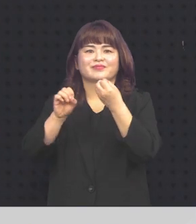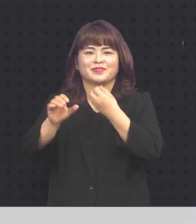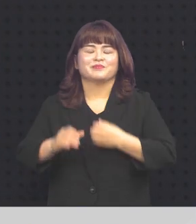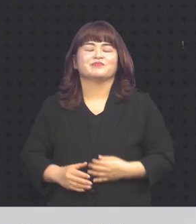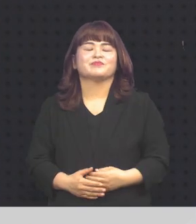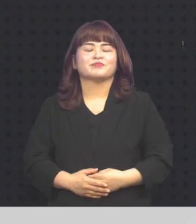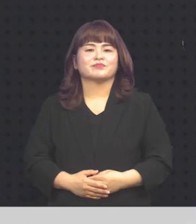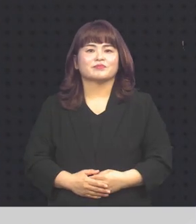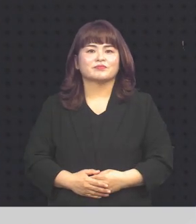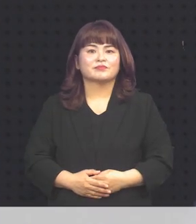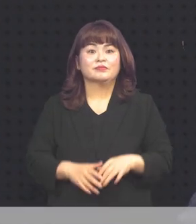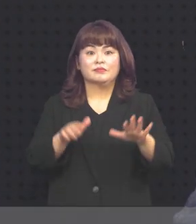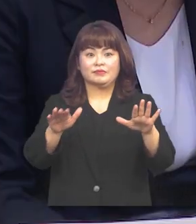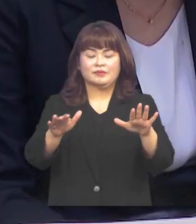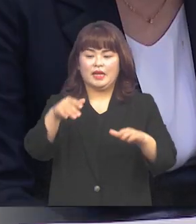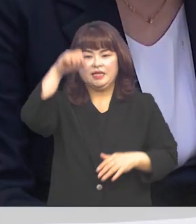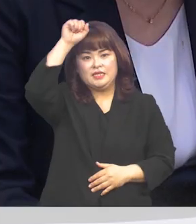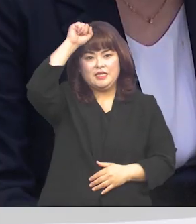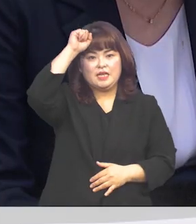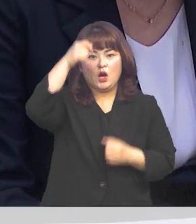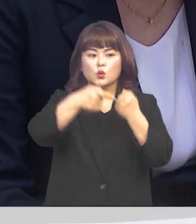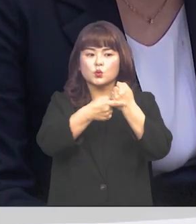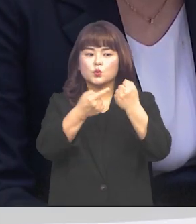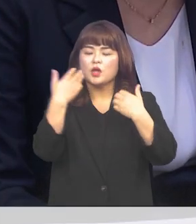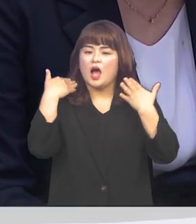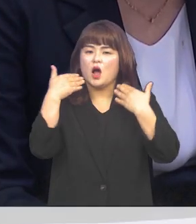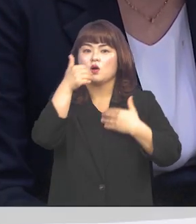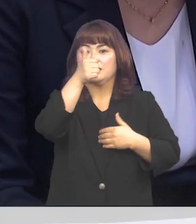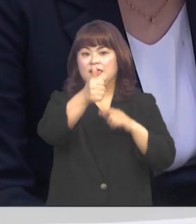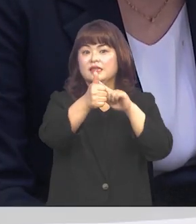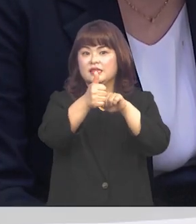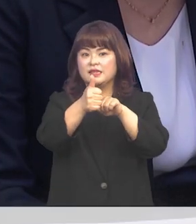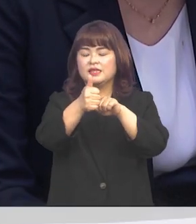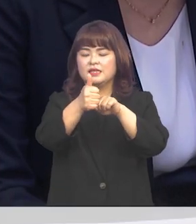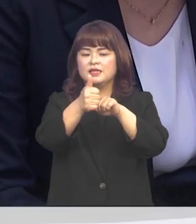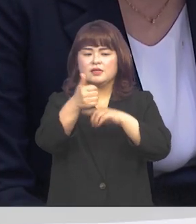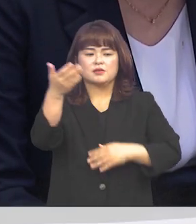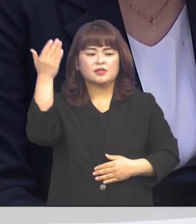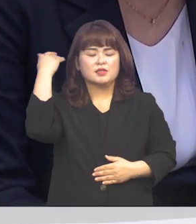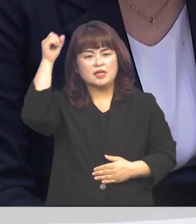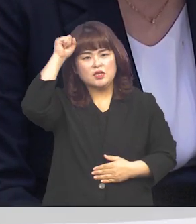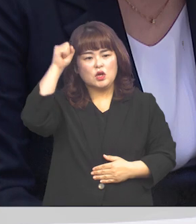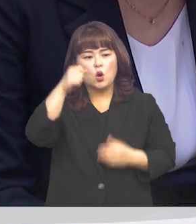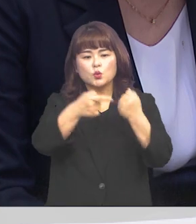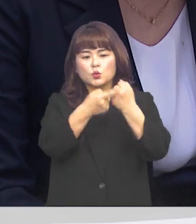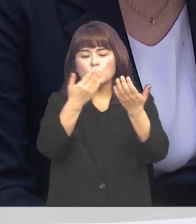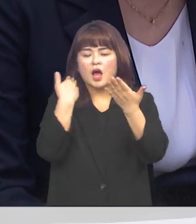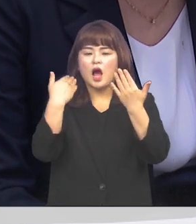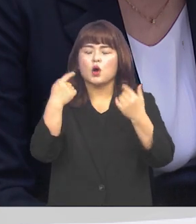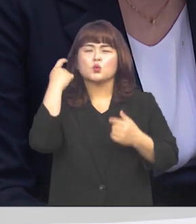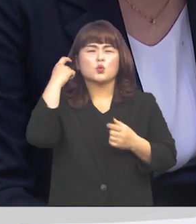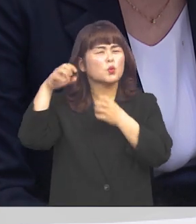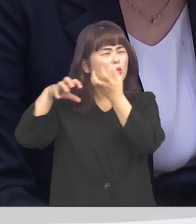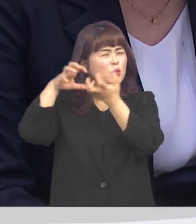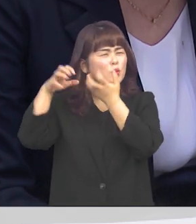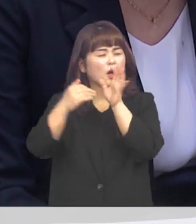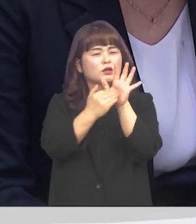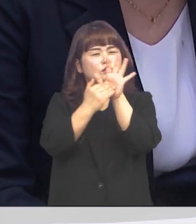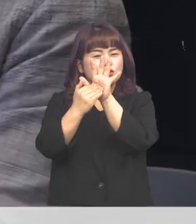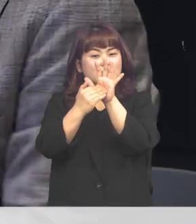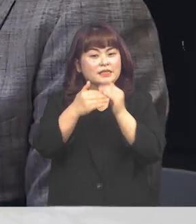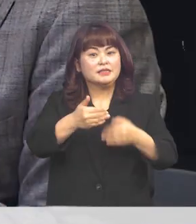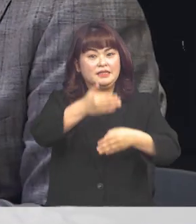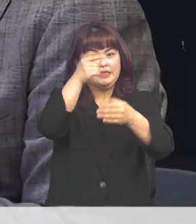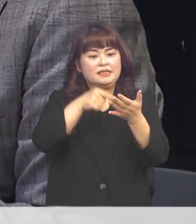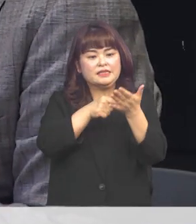중이라고 답했습니다. 한편 신갈초 김복자 교장은 지난해 신갈초에서 요청한 방음벽 설치 문제를